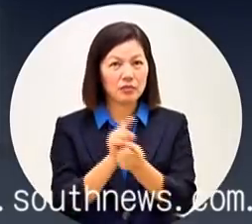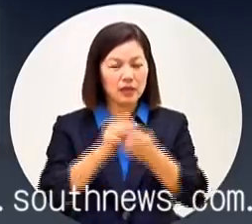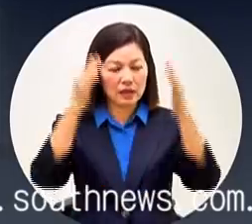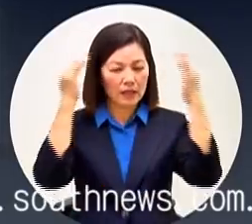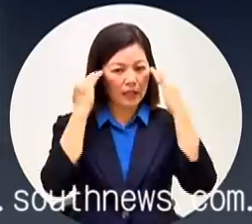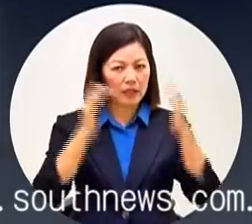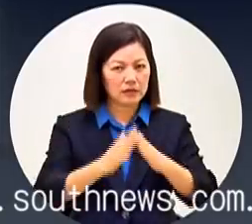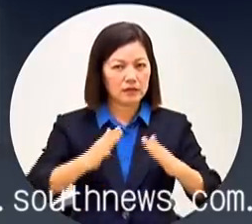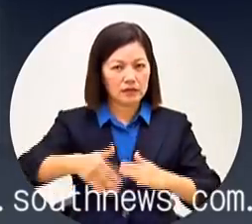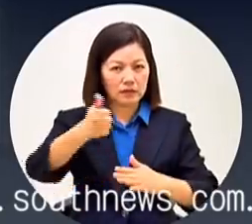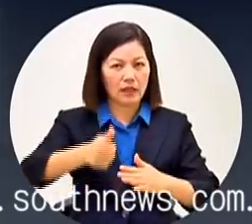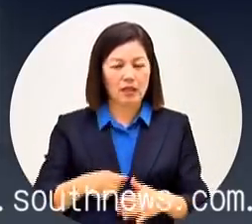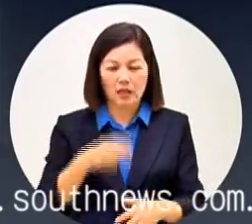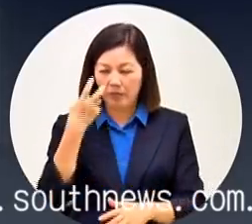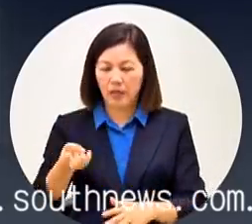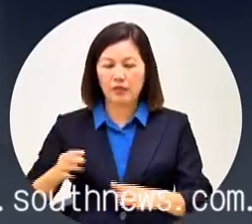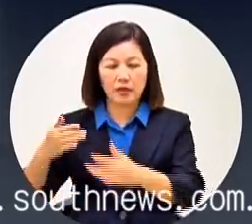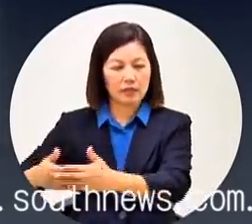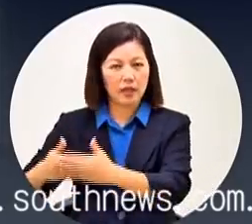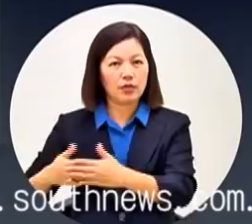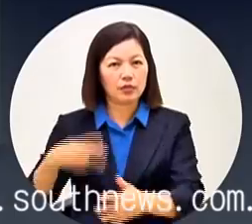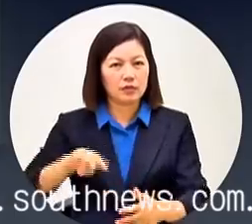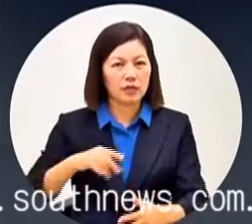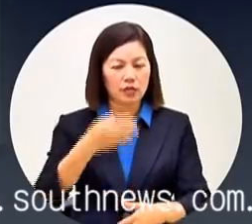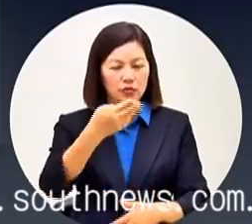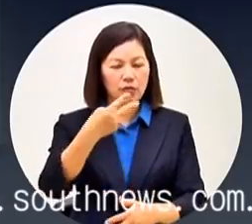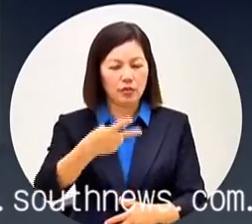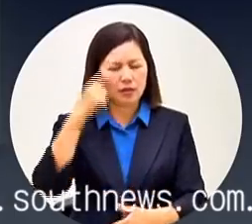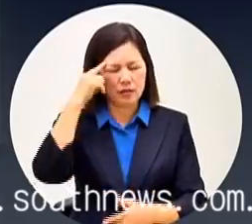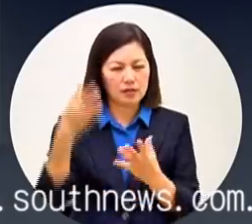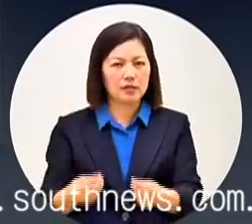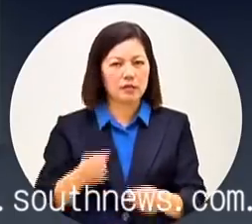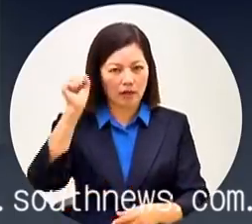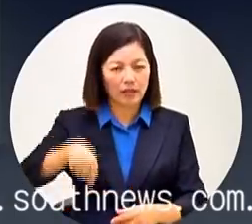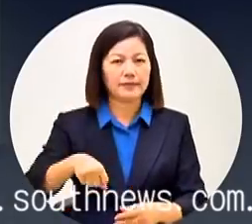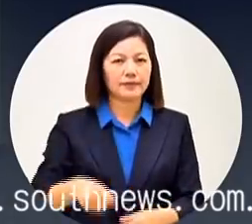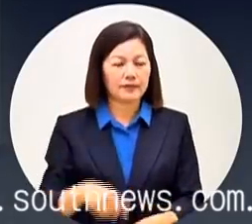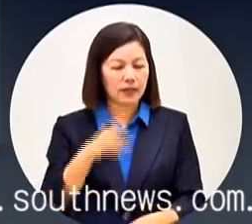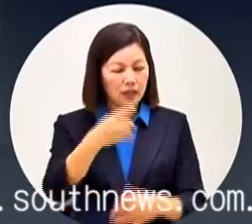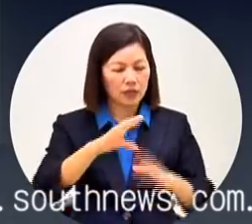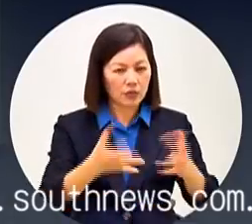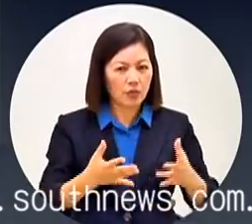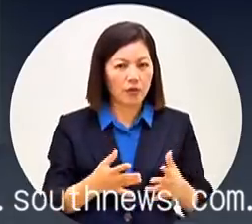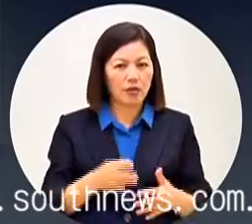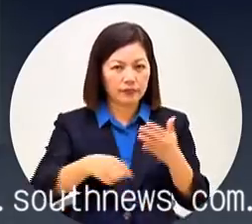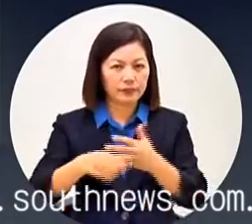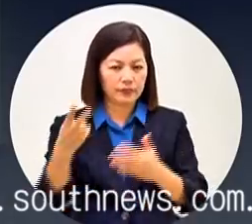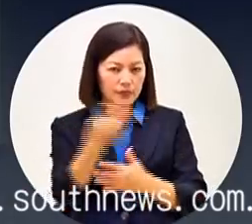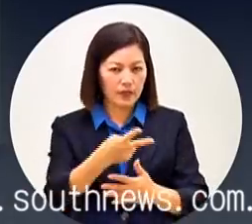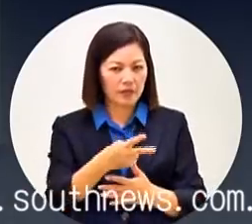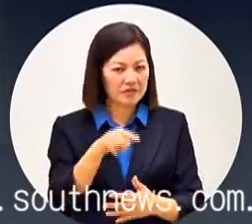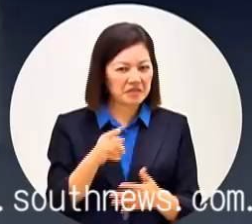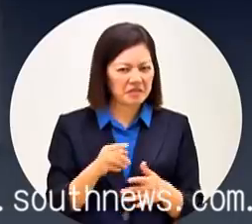长访中的行程，以及对九二共识的承认，对于一国两制的暧昧不明，跟中